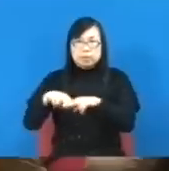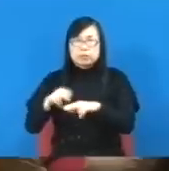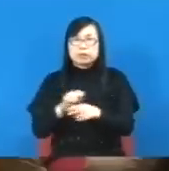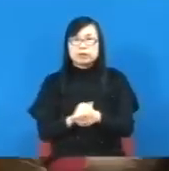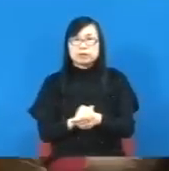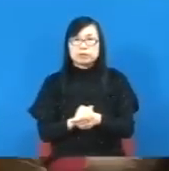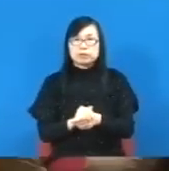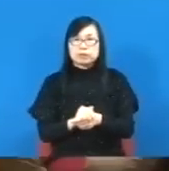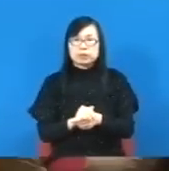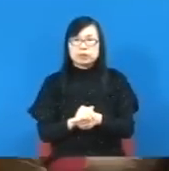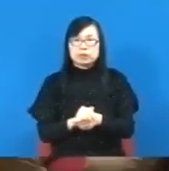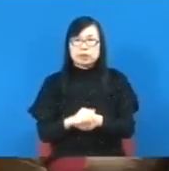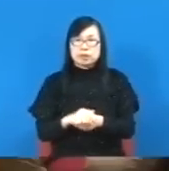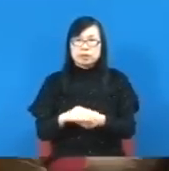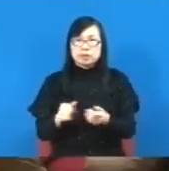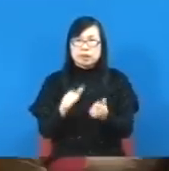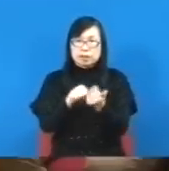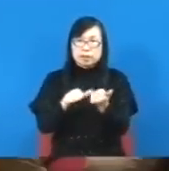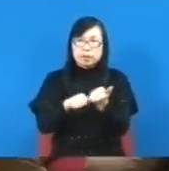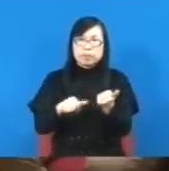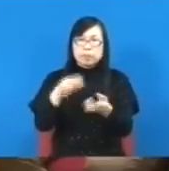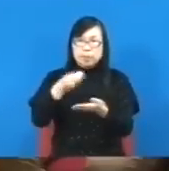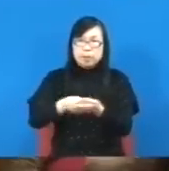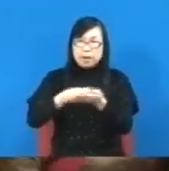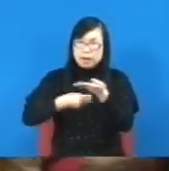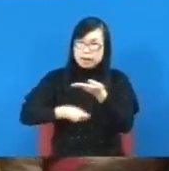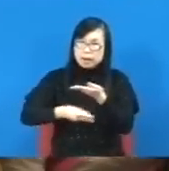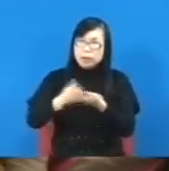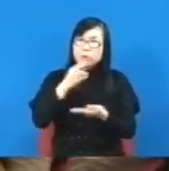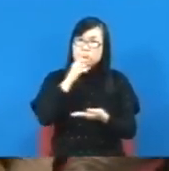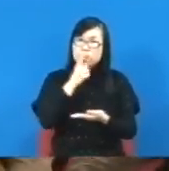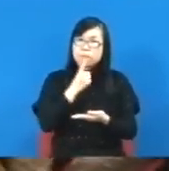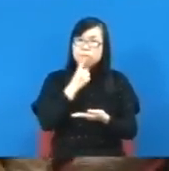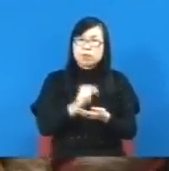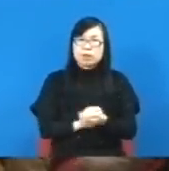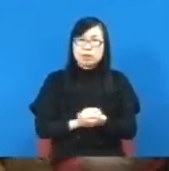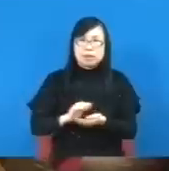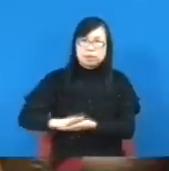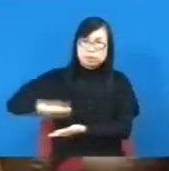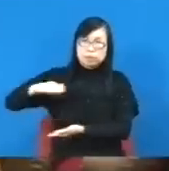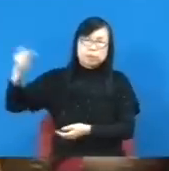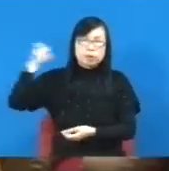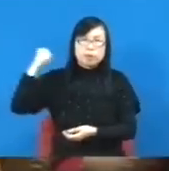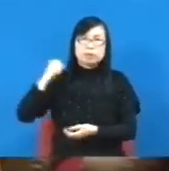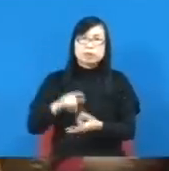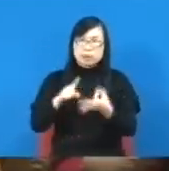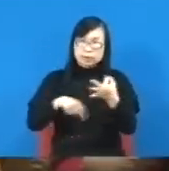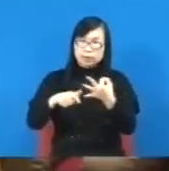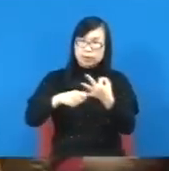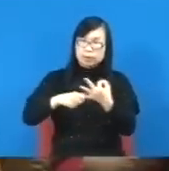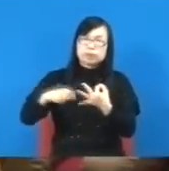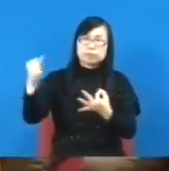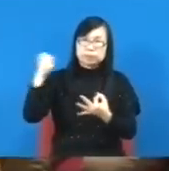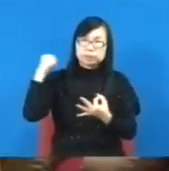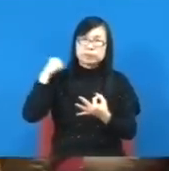發呢個幹部提倡賣血嚟富強。咁啊，強強喺度啊！強